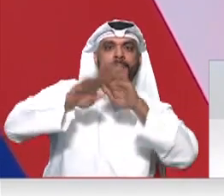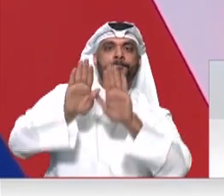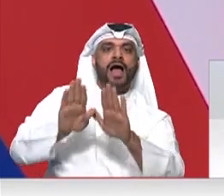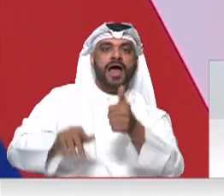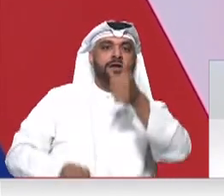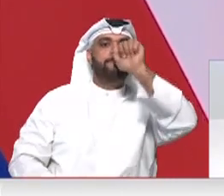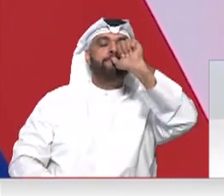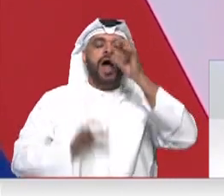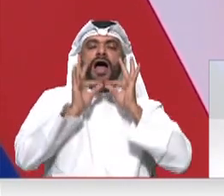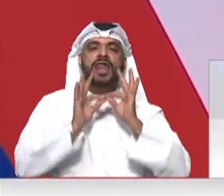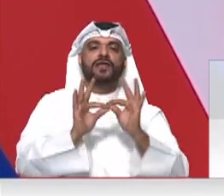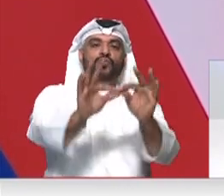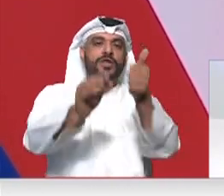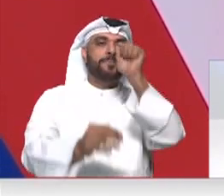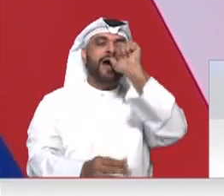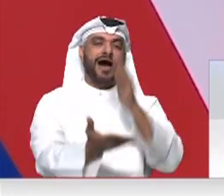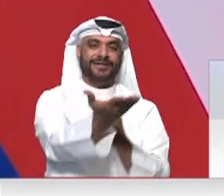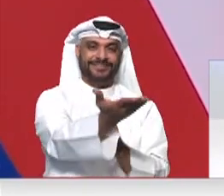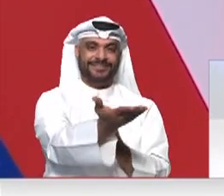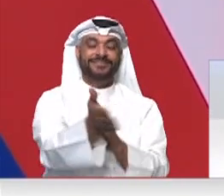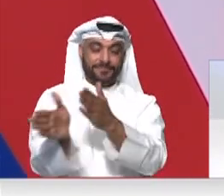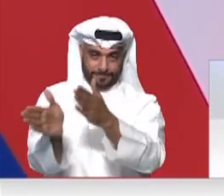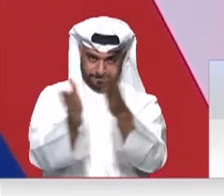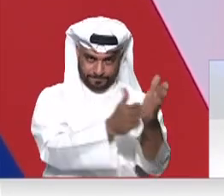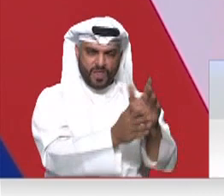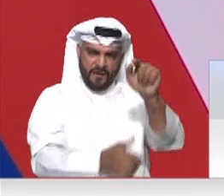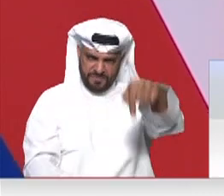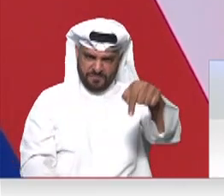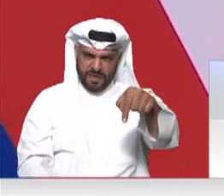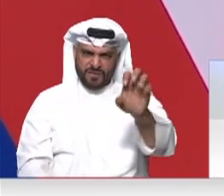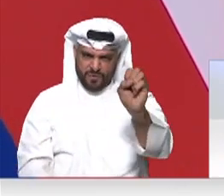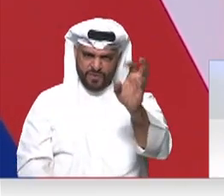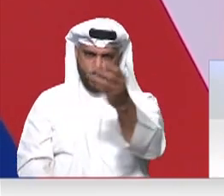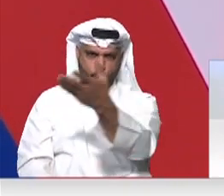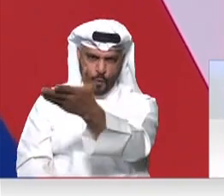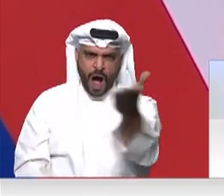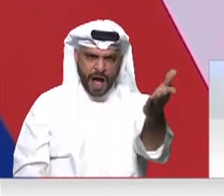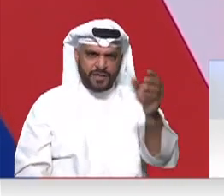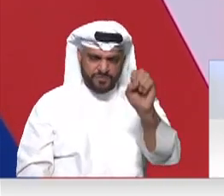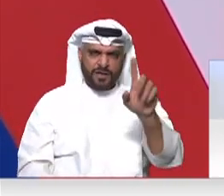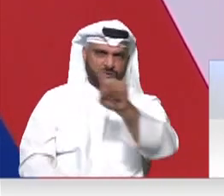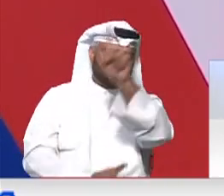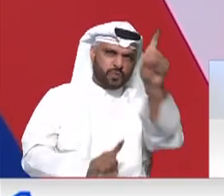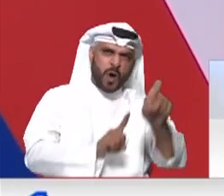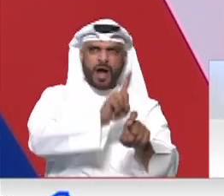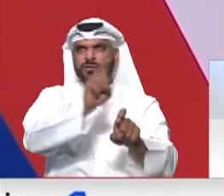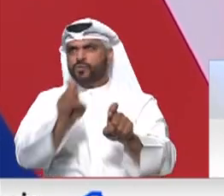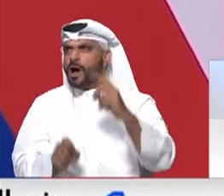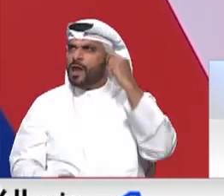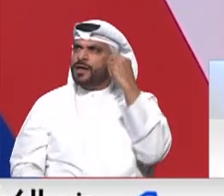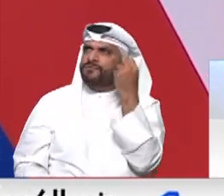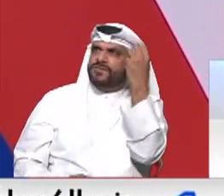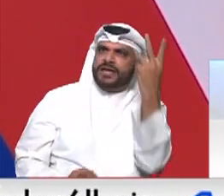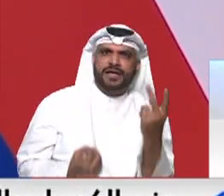والتنمية المستدامة للمياه. طبعا هناك العديد من الأمور التي تمت في